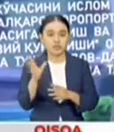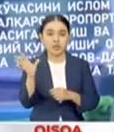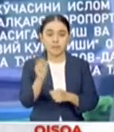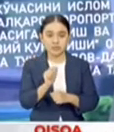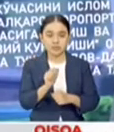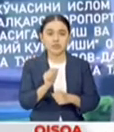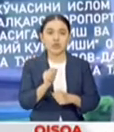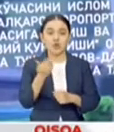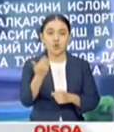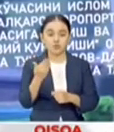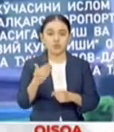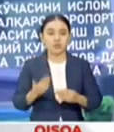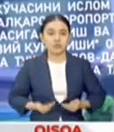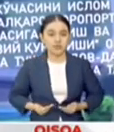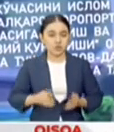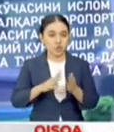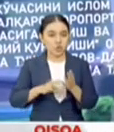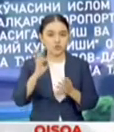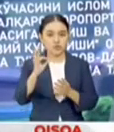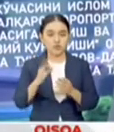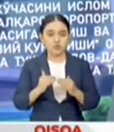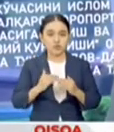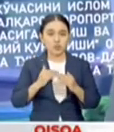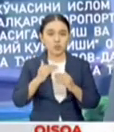narsasi uni yashab ketishi 90% dan yuqori.